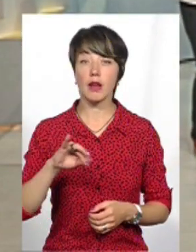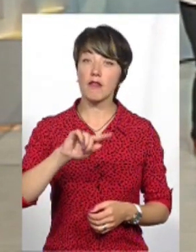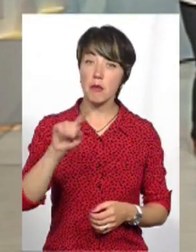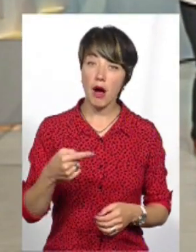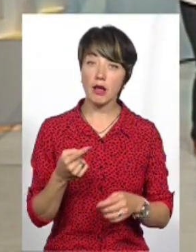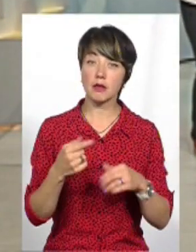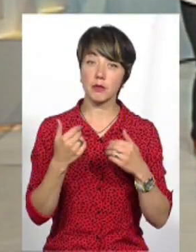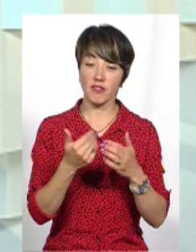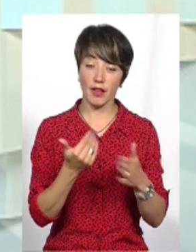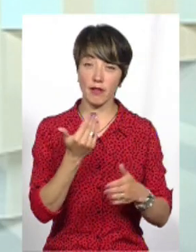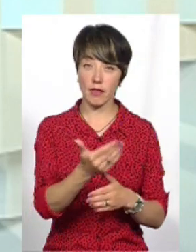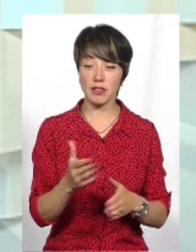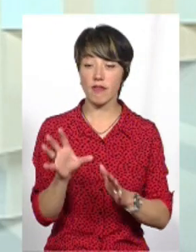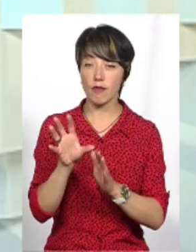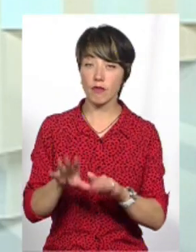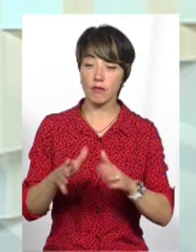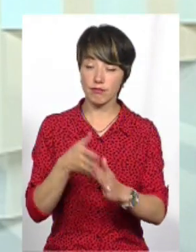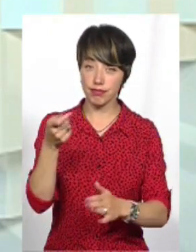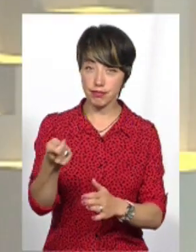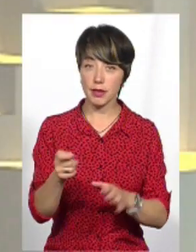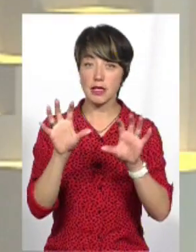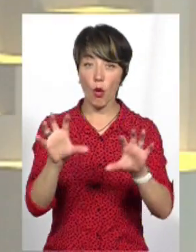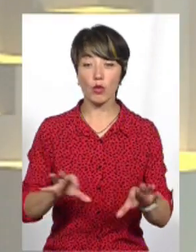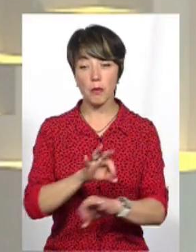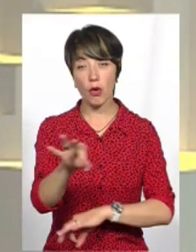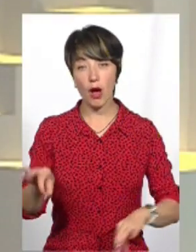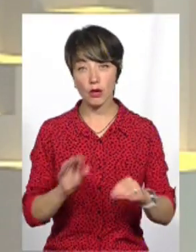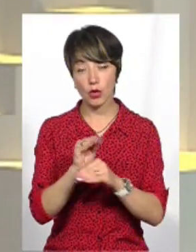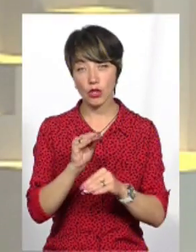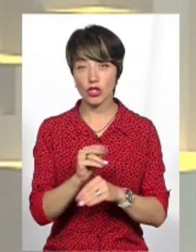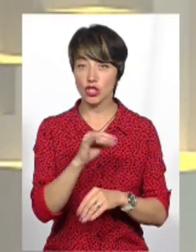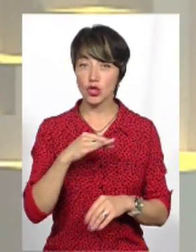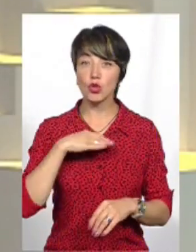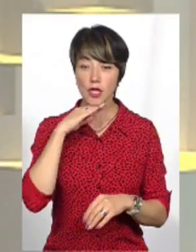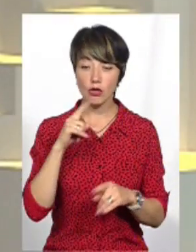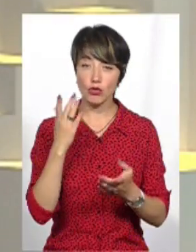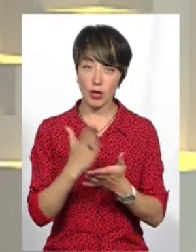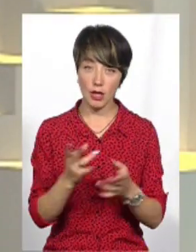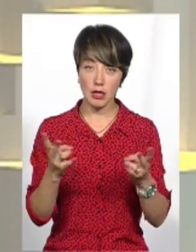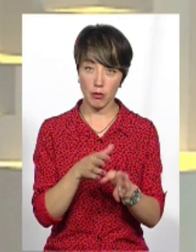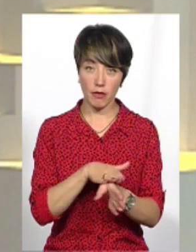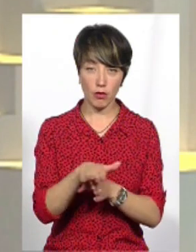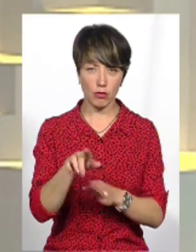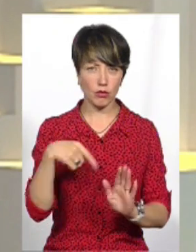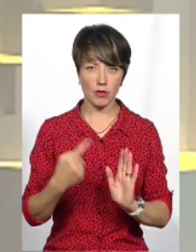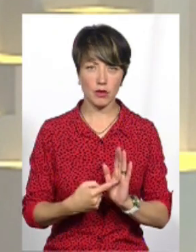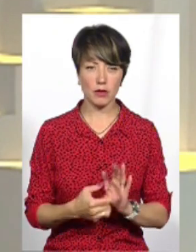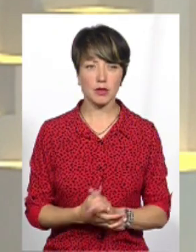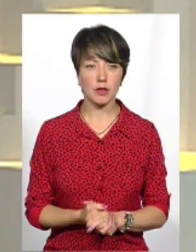додаткових законопроєктів або законодавчих ініціатив з вашої сторони? Чи вважаєте, що достатньо тих, які є, їх варто лише